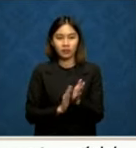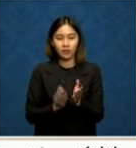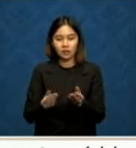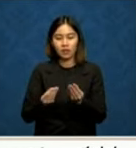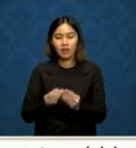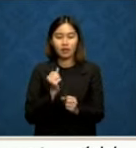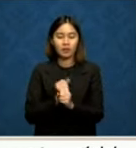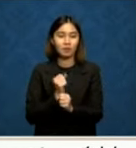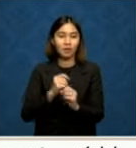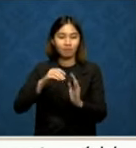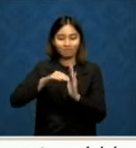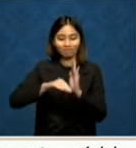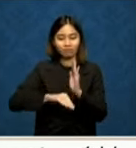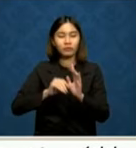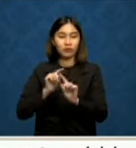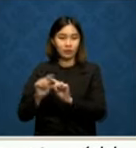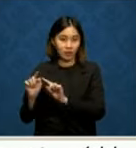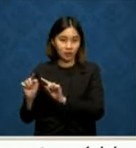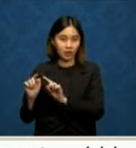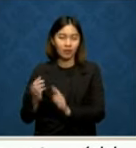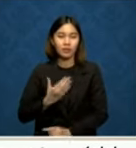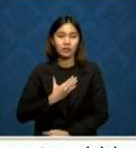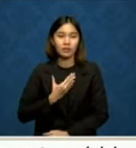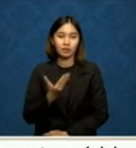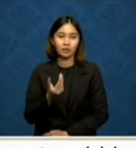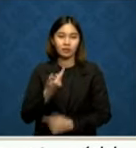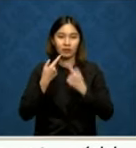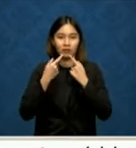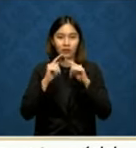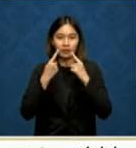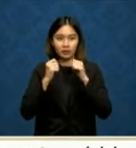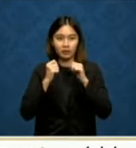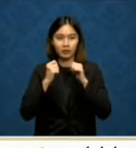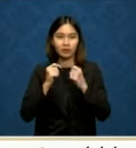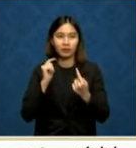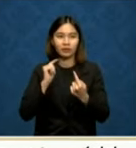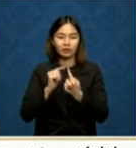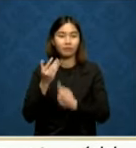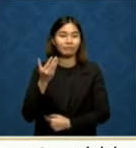ารทำงานของสภาารก่ผู้หอโพกเดียโยainsพ band desirable